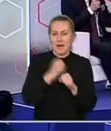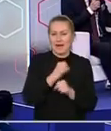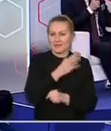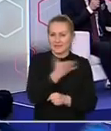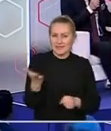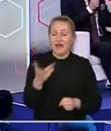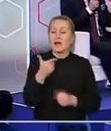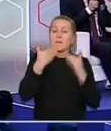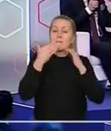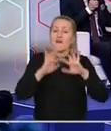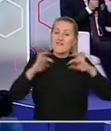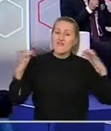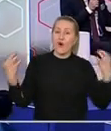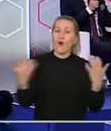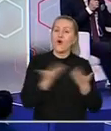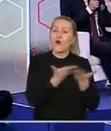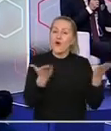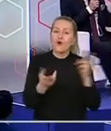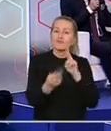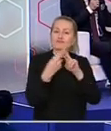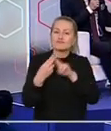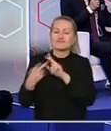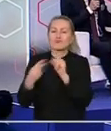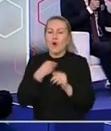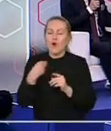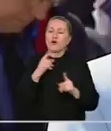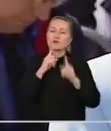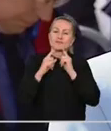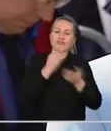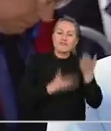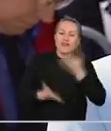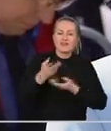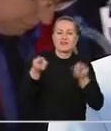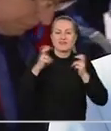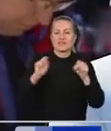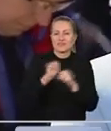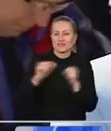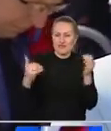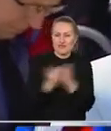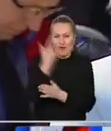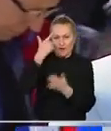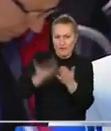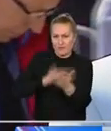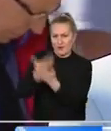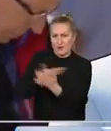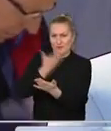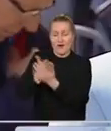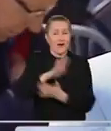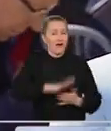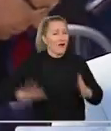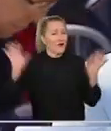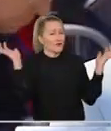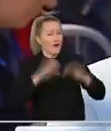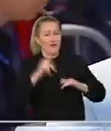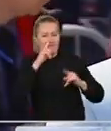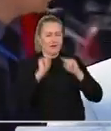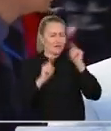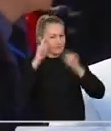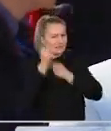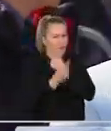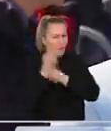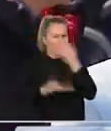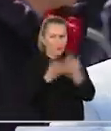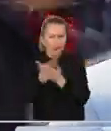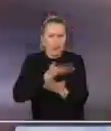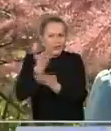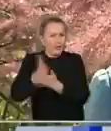z Polakami wykuwane są kolejne nowe propozycje. Brzęczy tutaj na tym kongresie jak w ULU. Pomysłów programowych